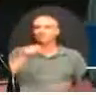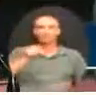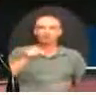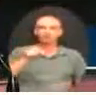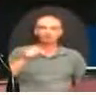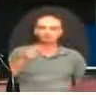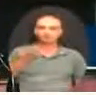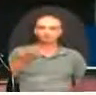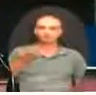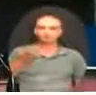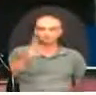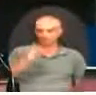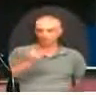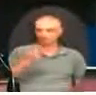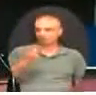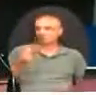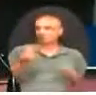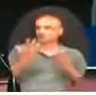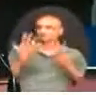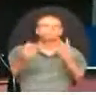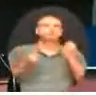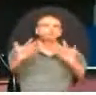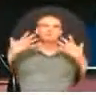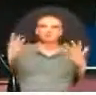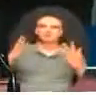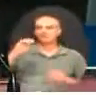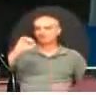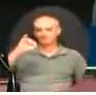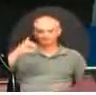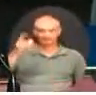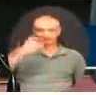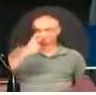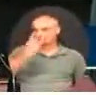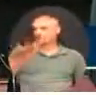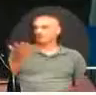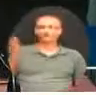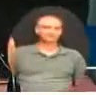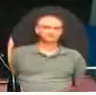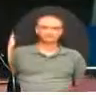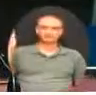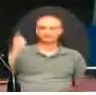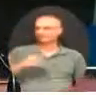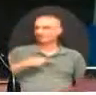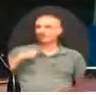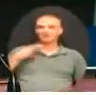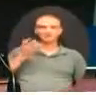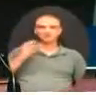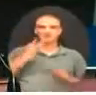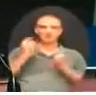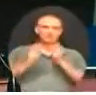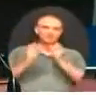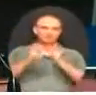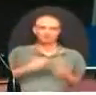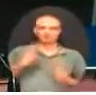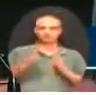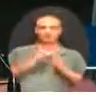עליו, אבל כן, זה חתיכת משחק ומסי, ובכל זאת לראות את זה, זה חוויה של הרבה אנשים,